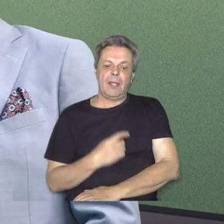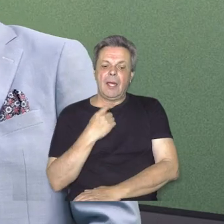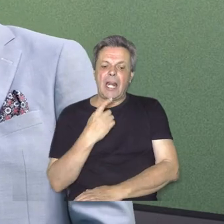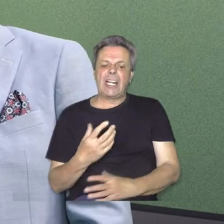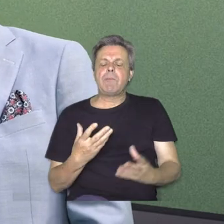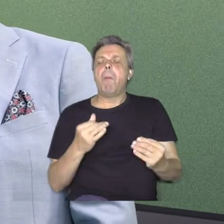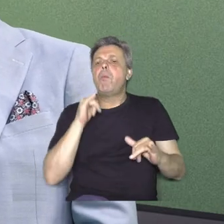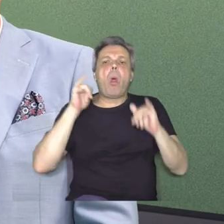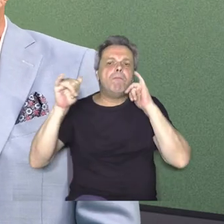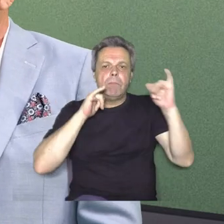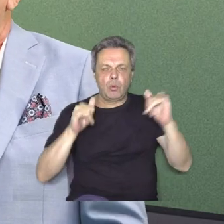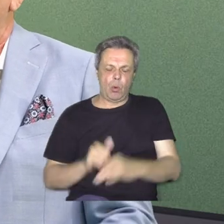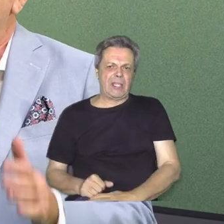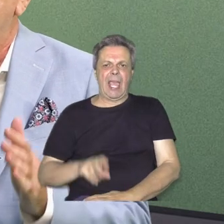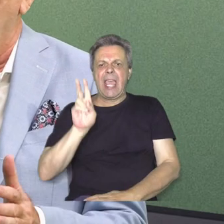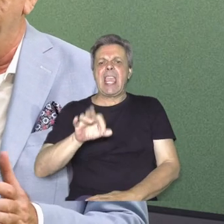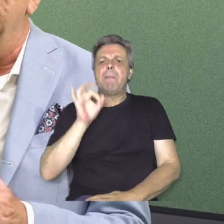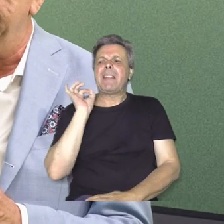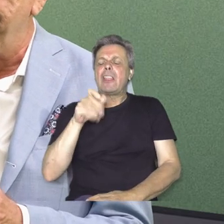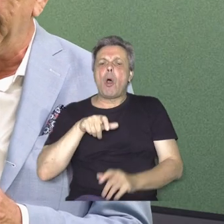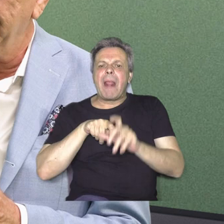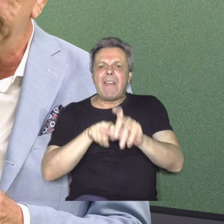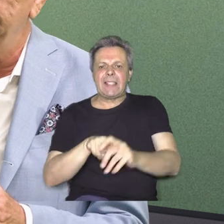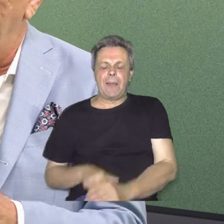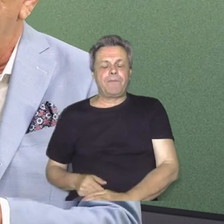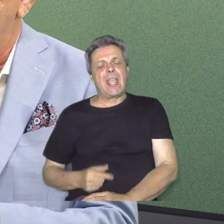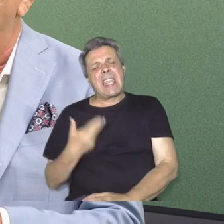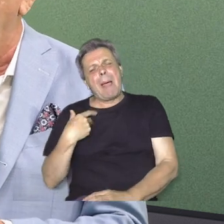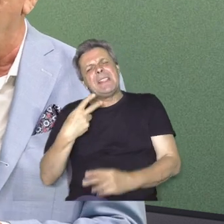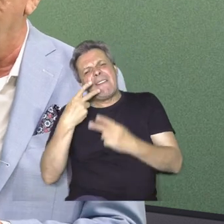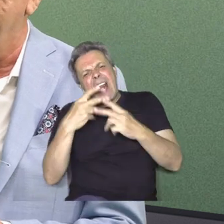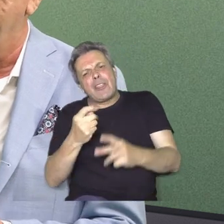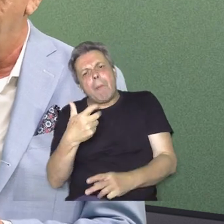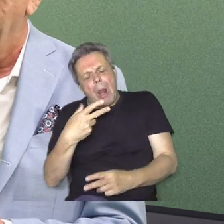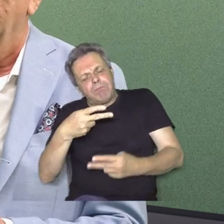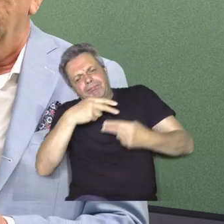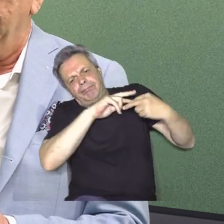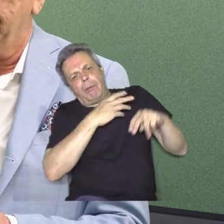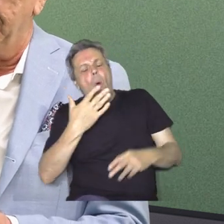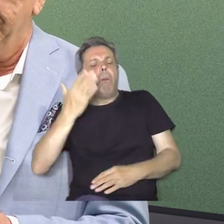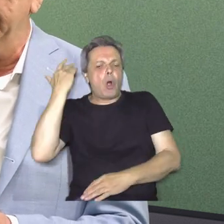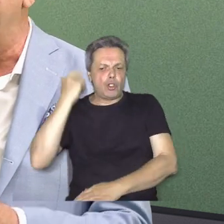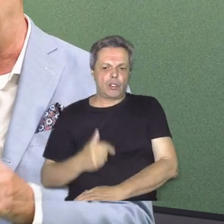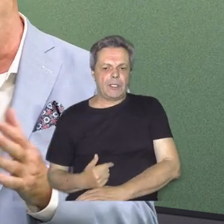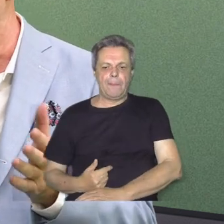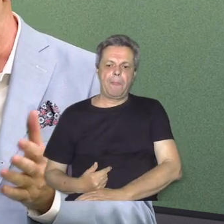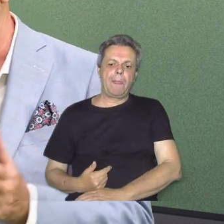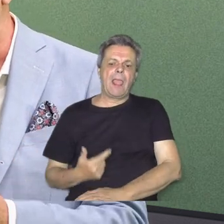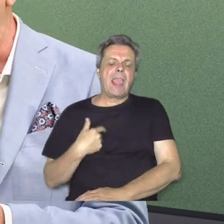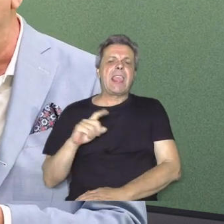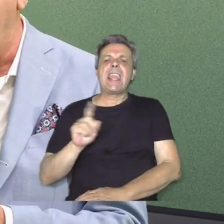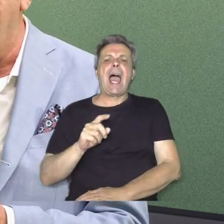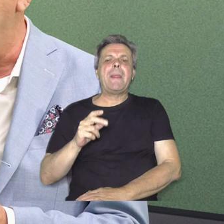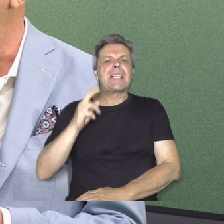Rekli smo, puno putujete, imate dobre veze, ali ja bih se malo vratio u prošlost. Eto, nisam ja upoznao